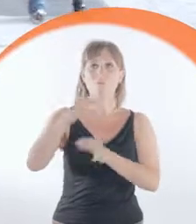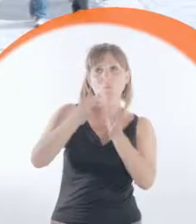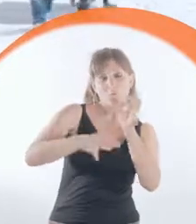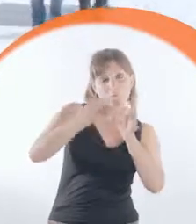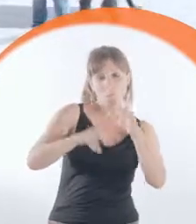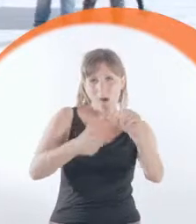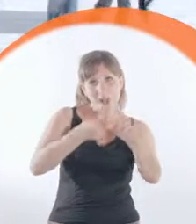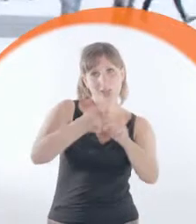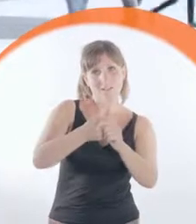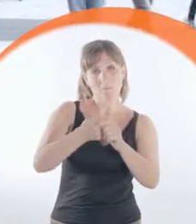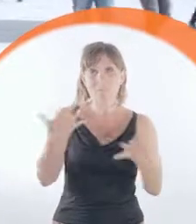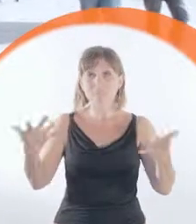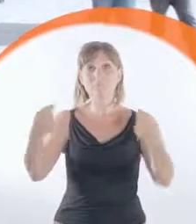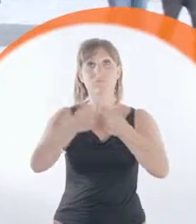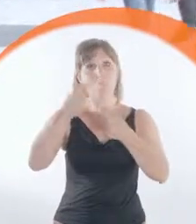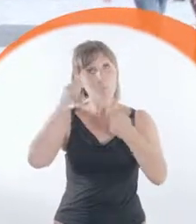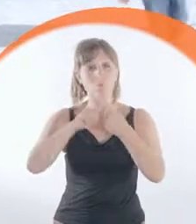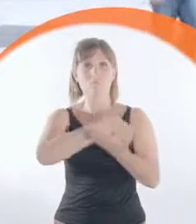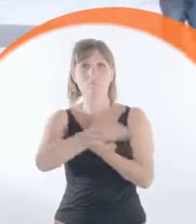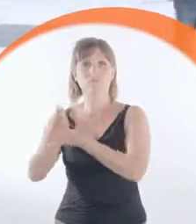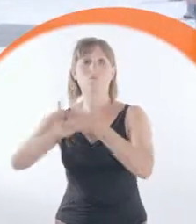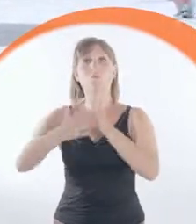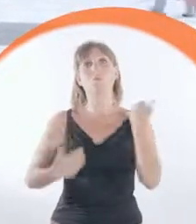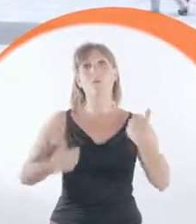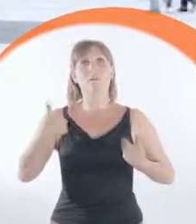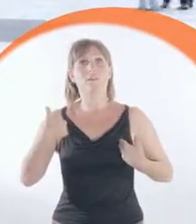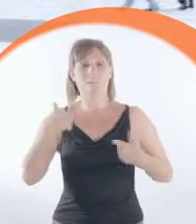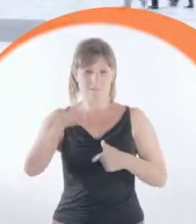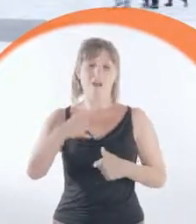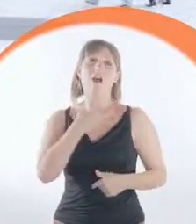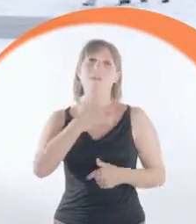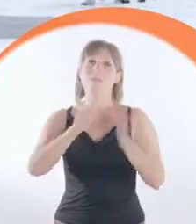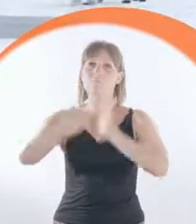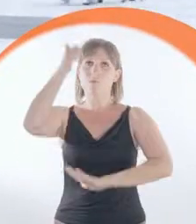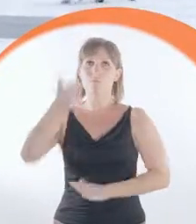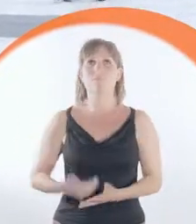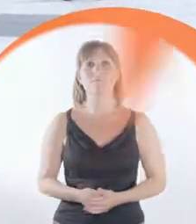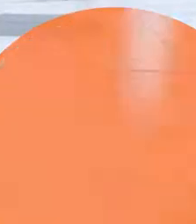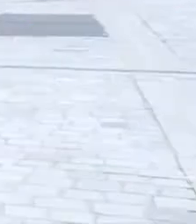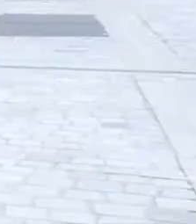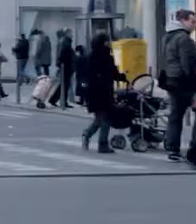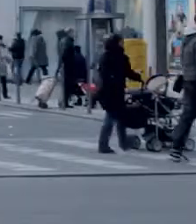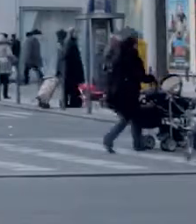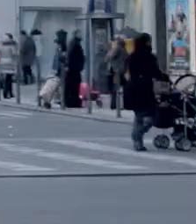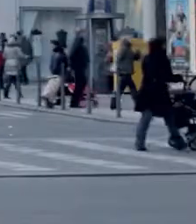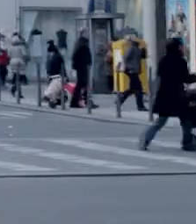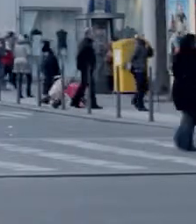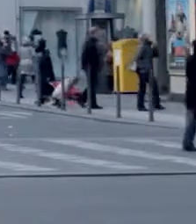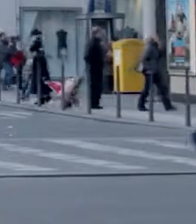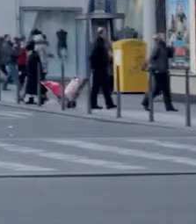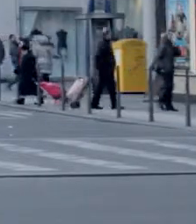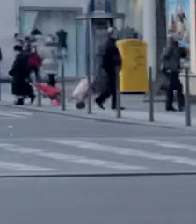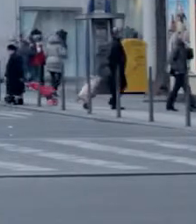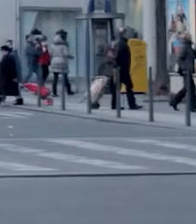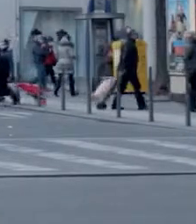oblige à trouver des solutions qui soient efficaces pour toutes les formes de handicap, et c'est donc un intérêt majeur. Je suis au de Grand